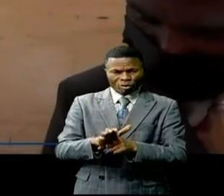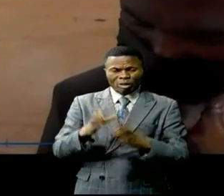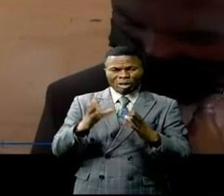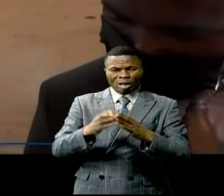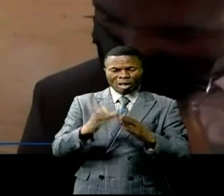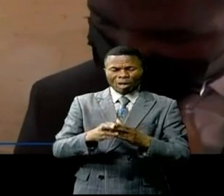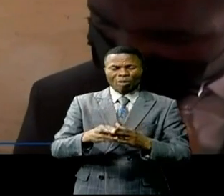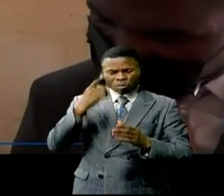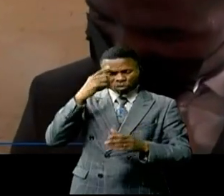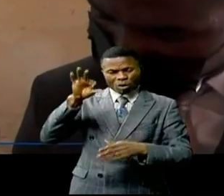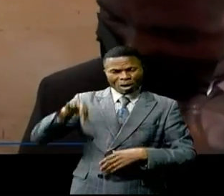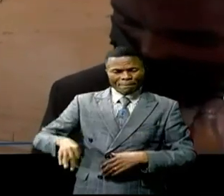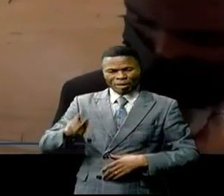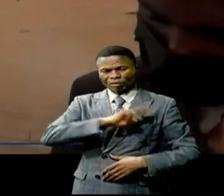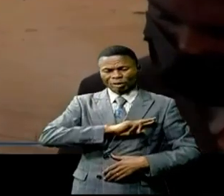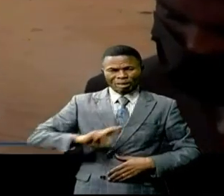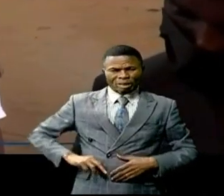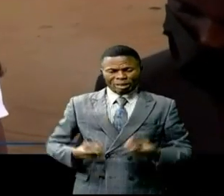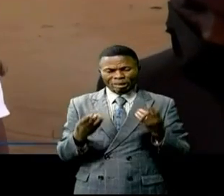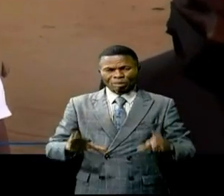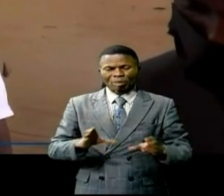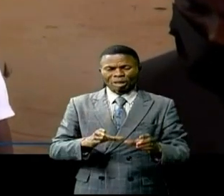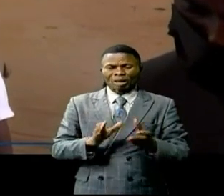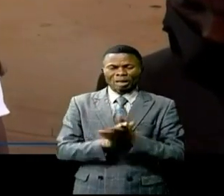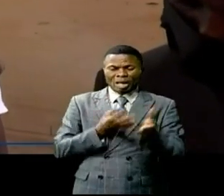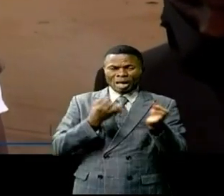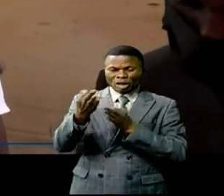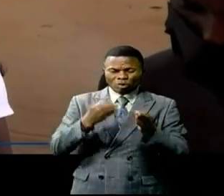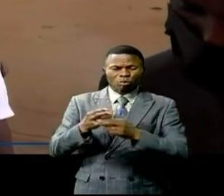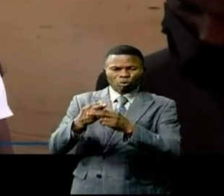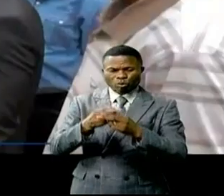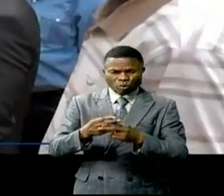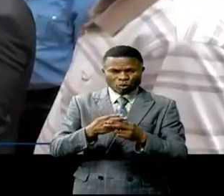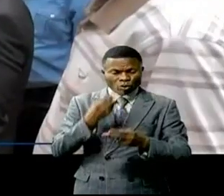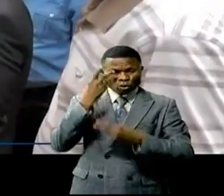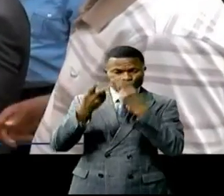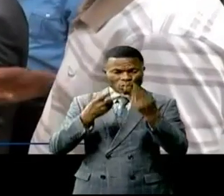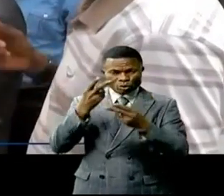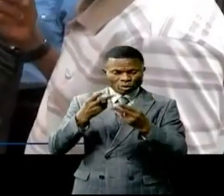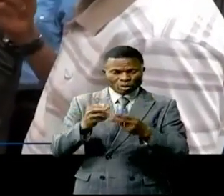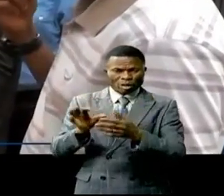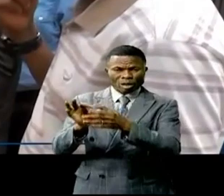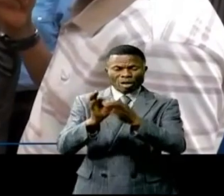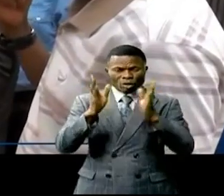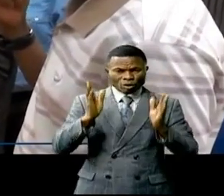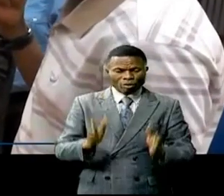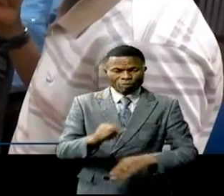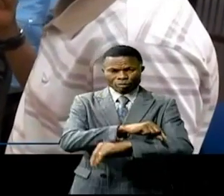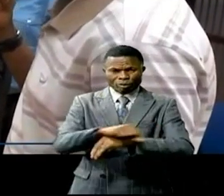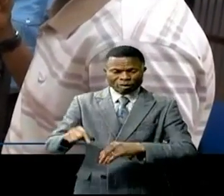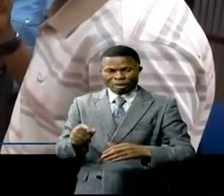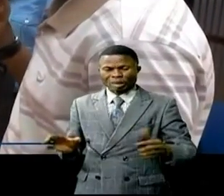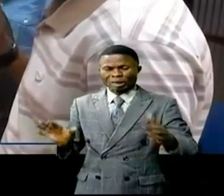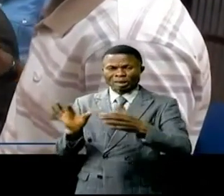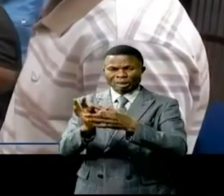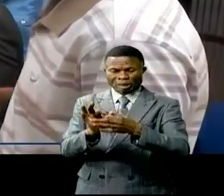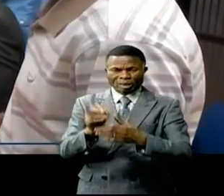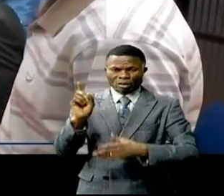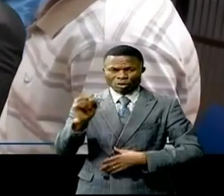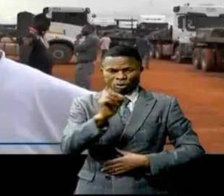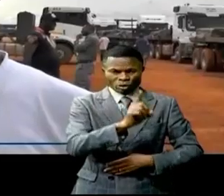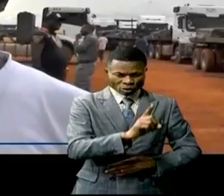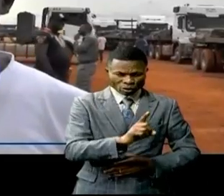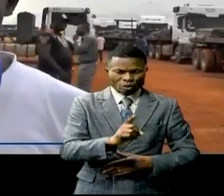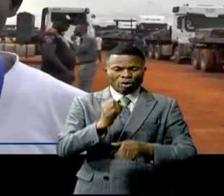République démocratique du Congo, explique l'un des contrôleurs après la visite du coordonnateur du bureau des liaisons, Chekem Malandi